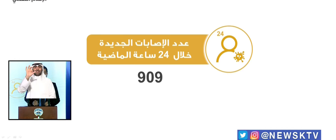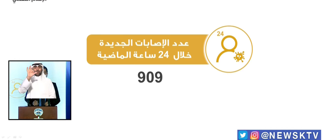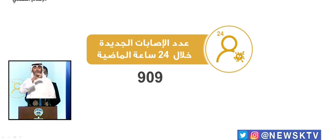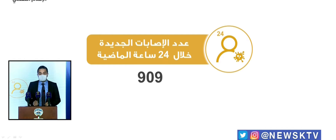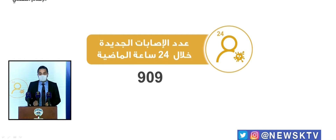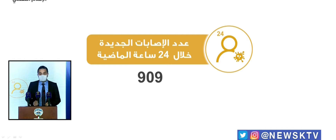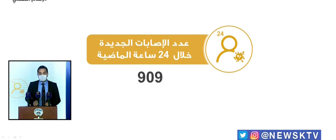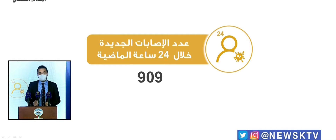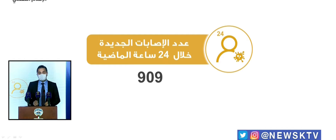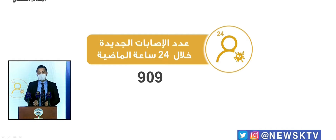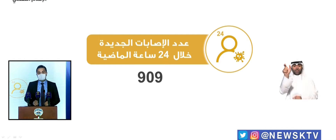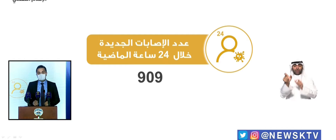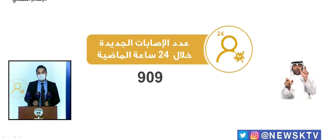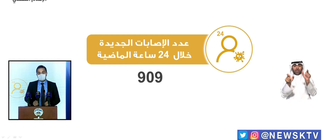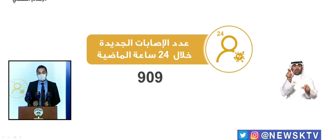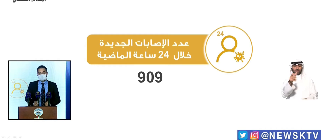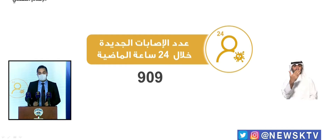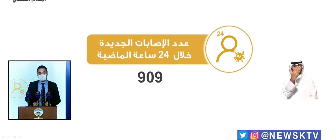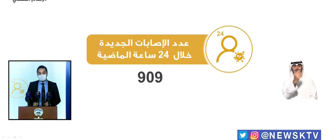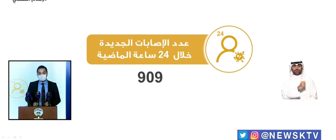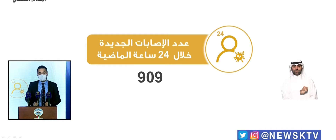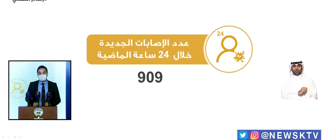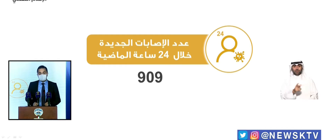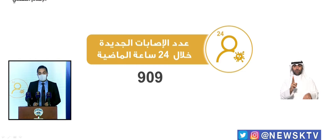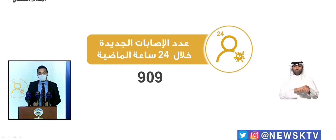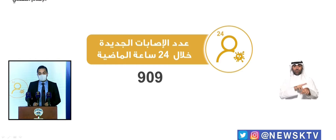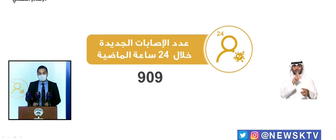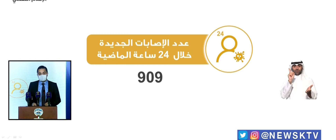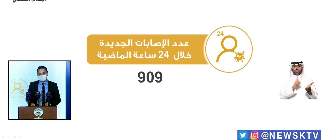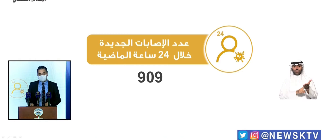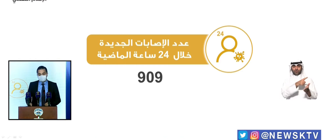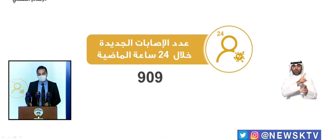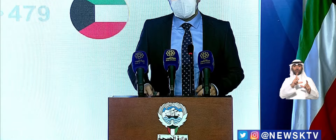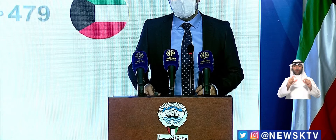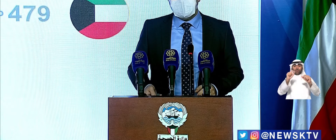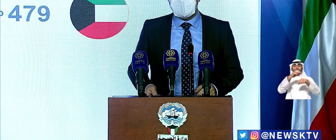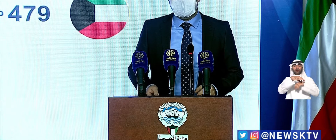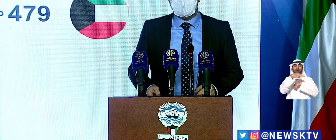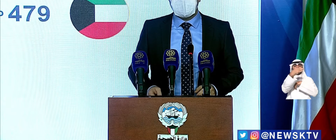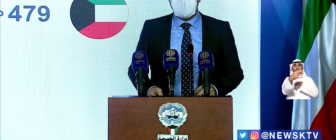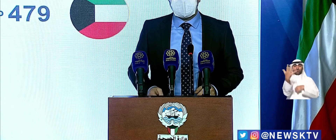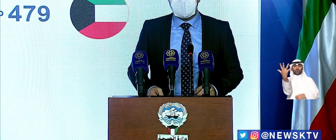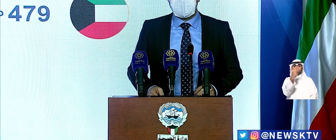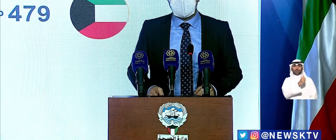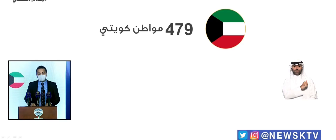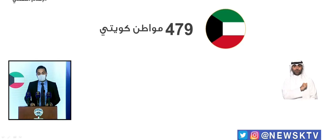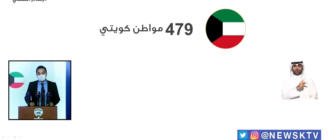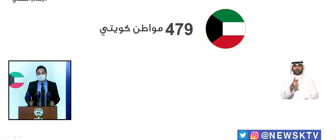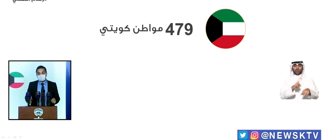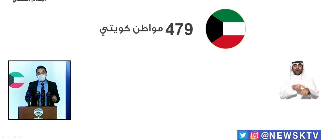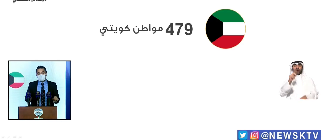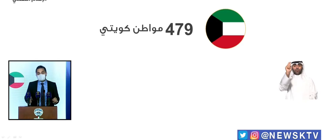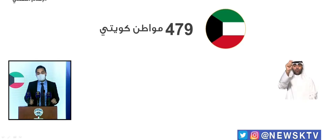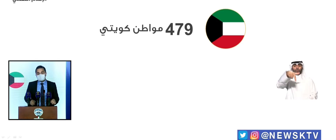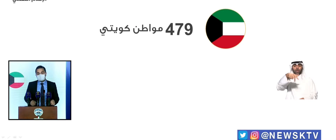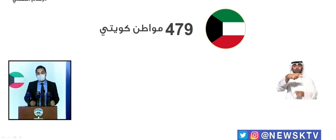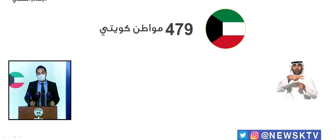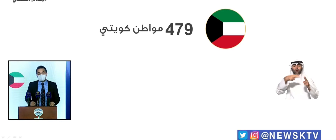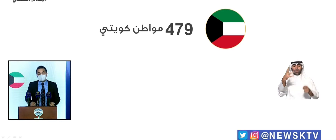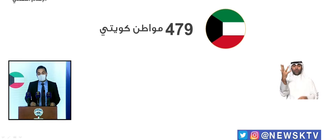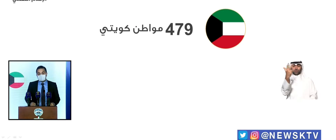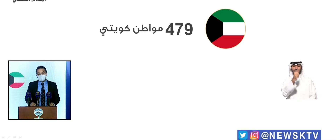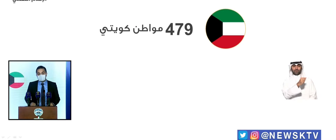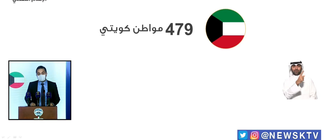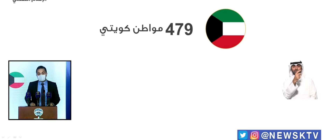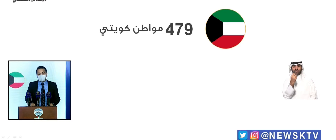كورونا سارس كوف 2 والمسبب لمرض كوفيد 19. بلغ عدد المواطنين الكويتيين والذين ثبتت إصابتهم